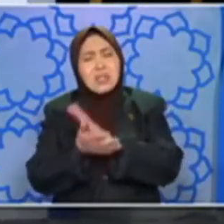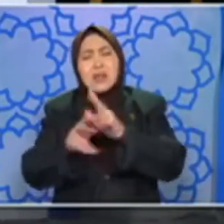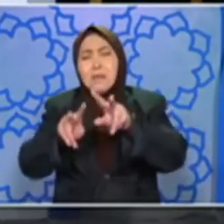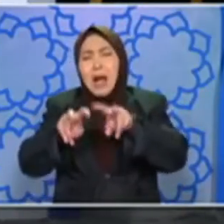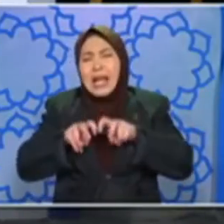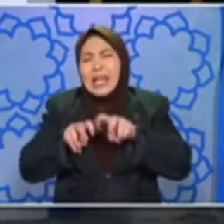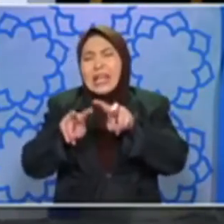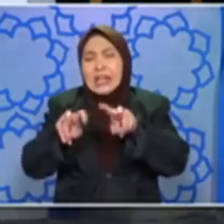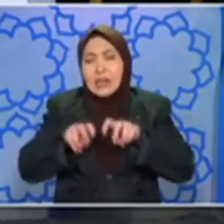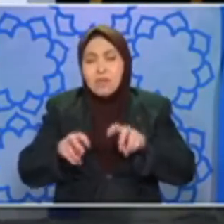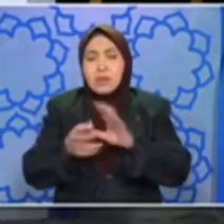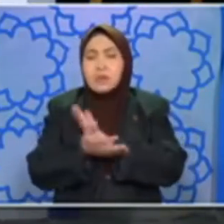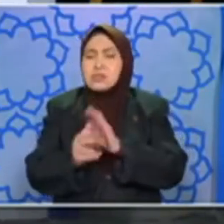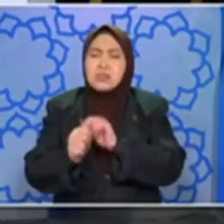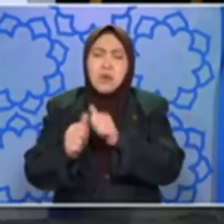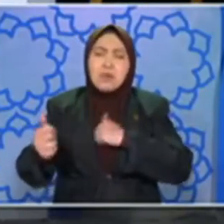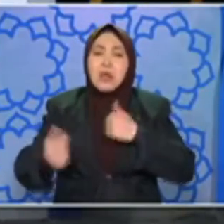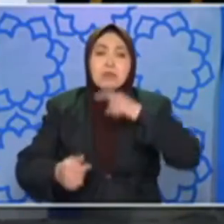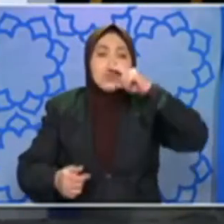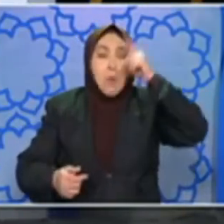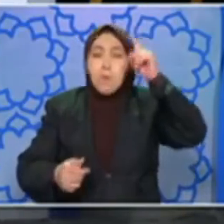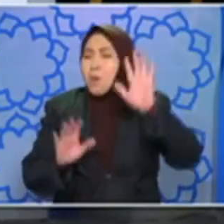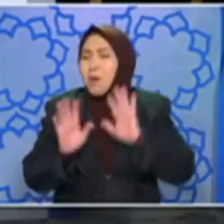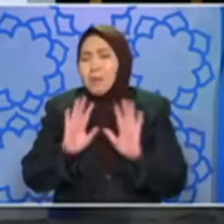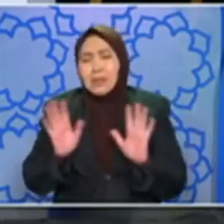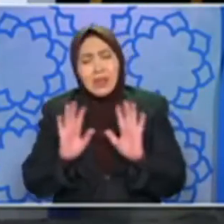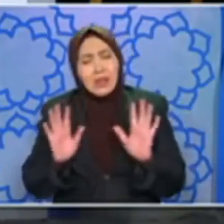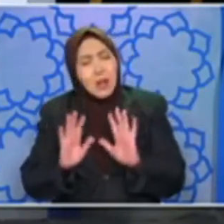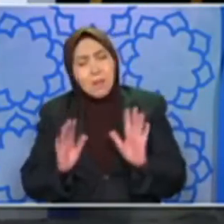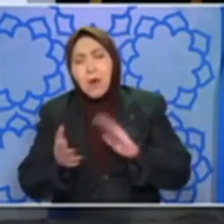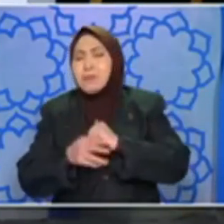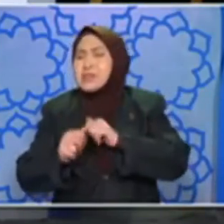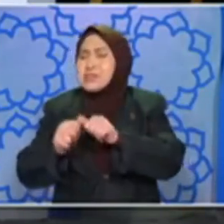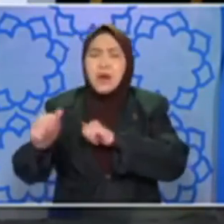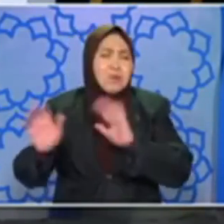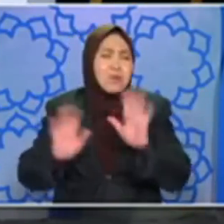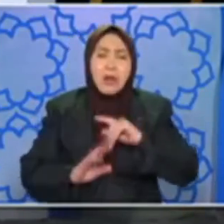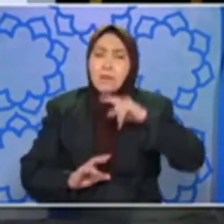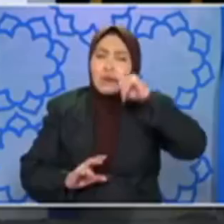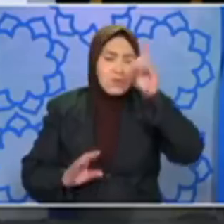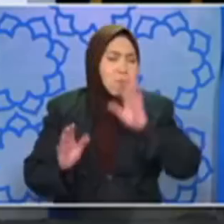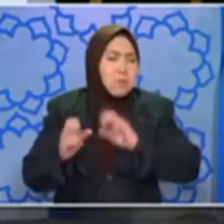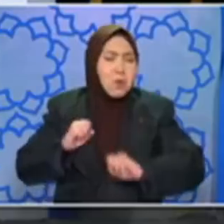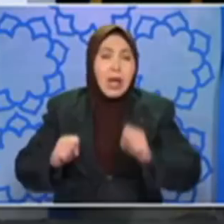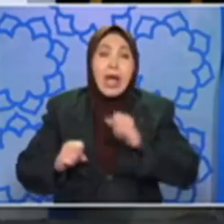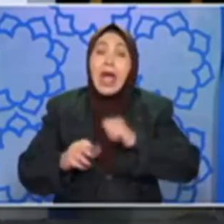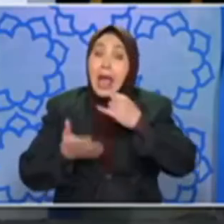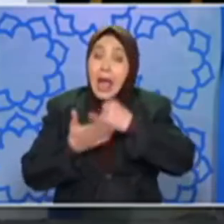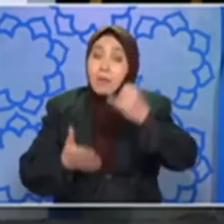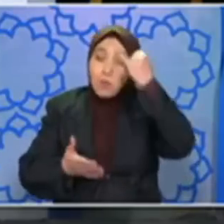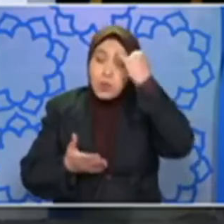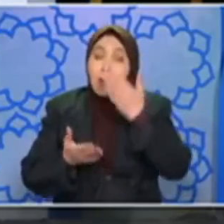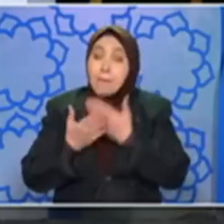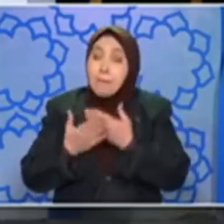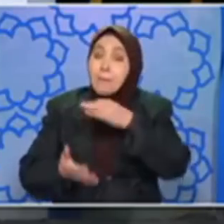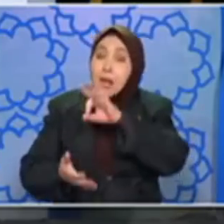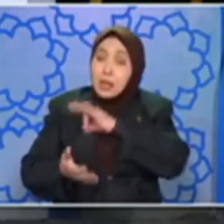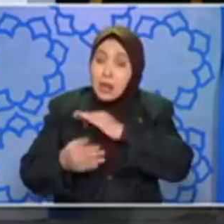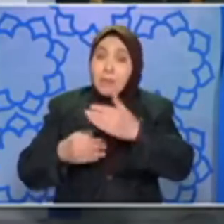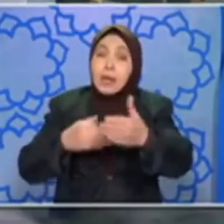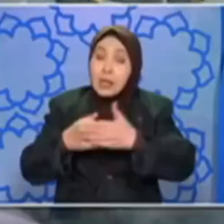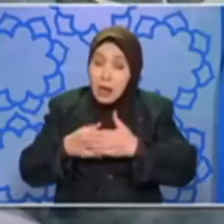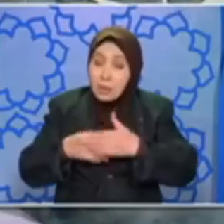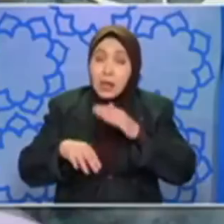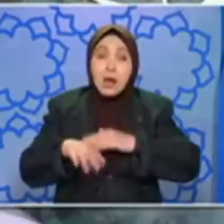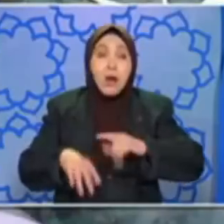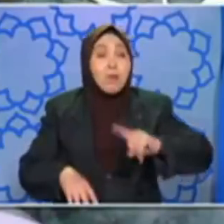Allah, jauhkanlah kami daripada sifat sombong, takabur, ya Allah. Kurniakanlah kepada kami ilmu yang bermanfaat, ilmu yang mendekatkan diri kami kepadamu,